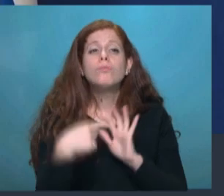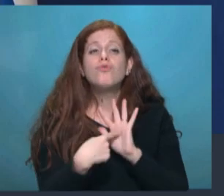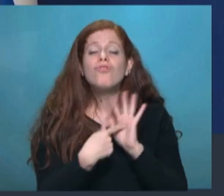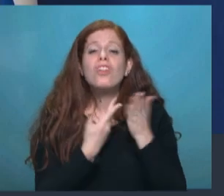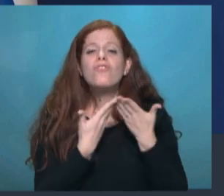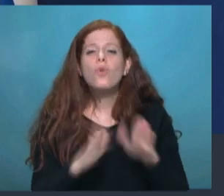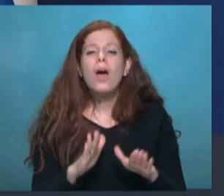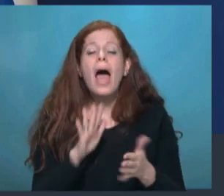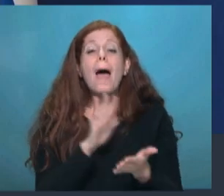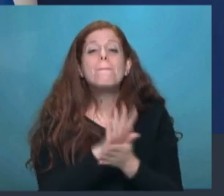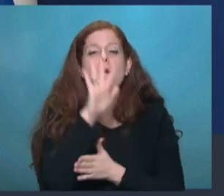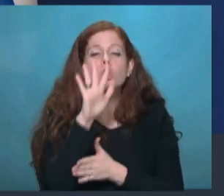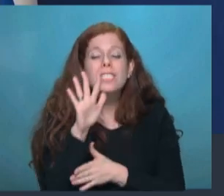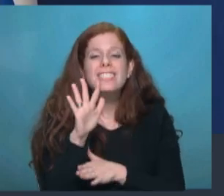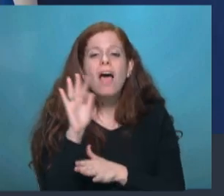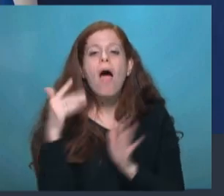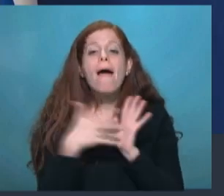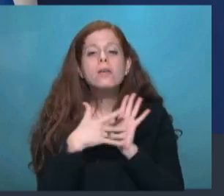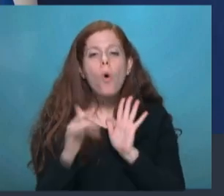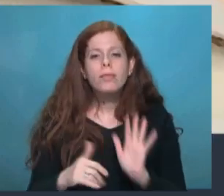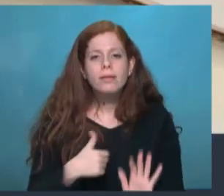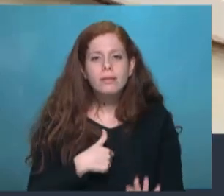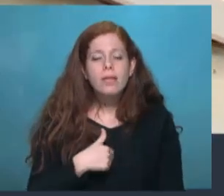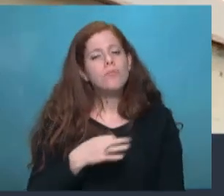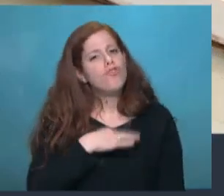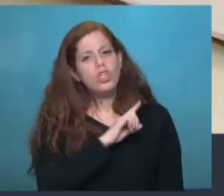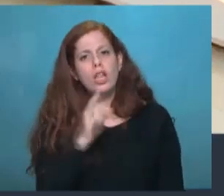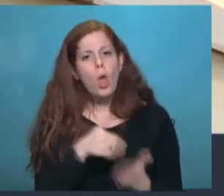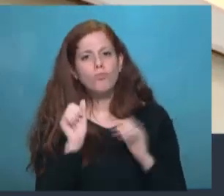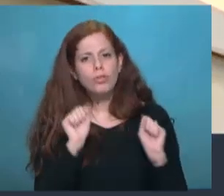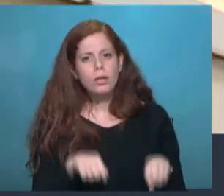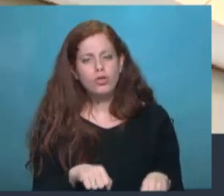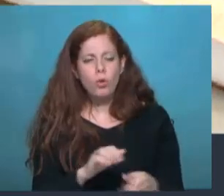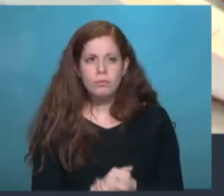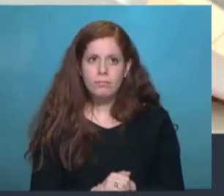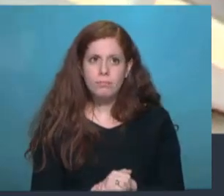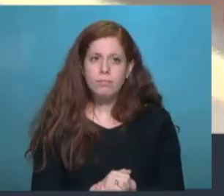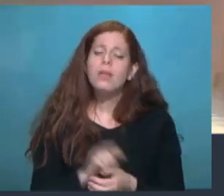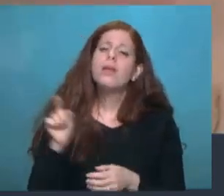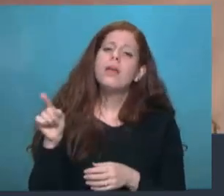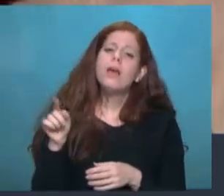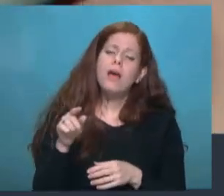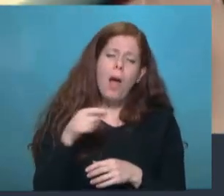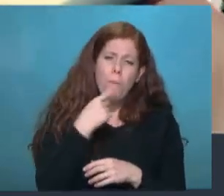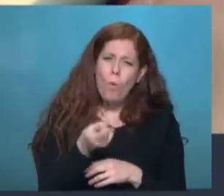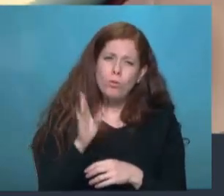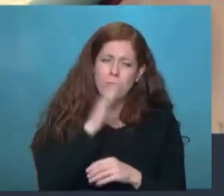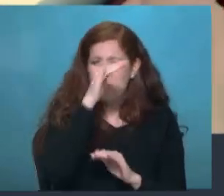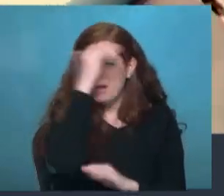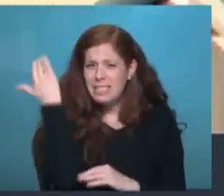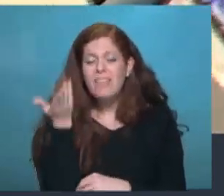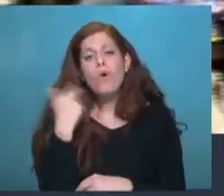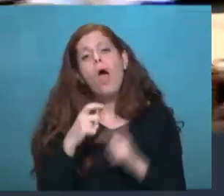בדיקות וחקירות. במטרה להפיל אותי מהשלטון. מטעם נתניהו קראו לדברים פייק ניוז, ואמרו שהוא היה בעל מניות